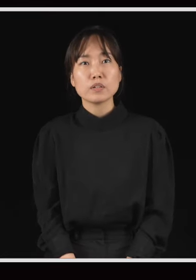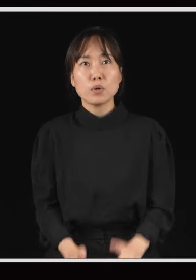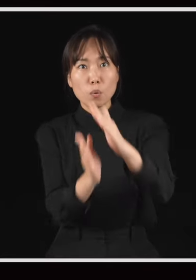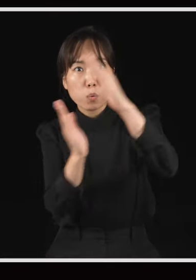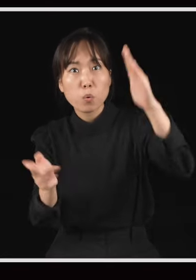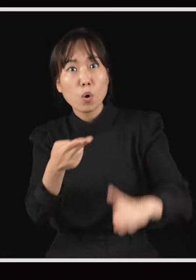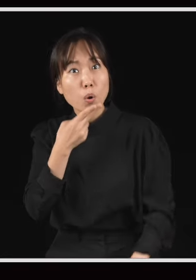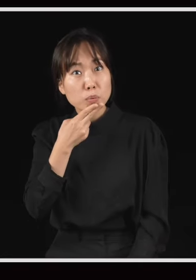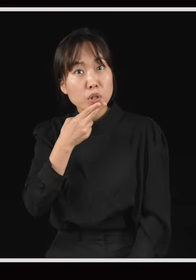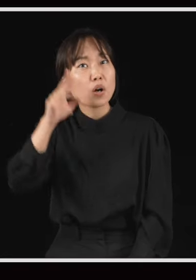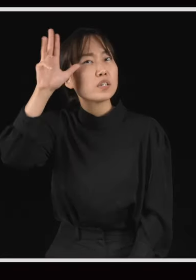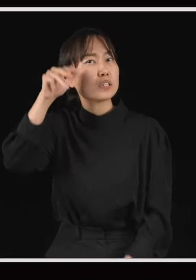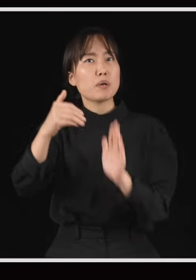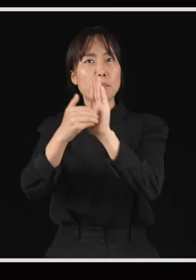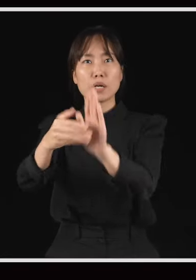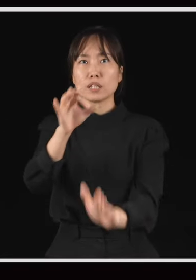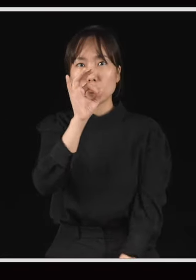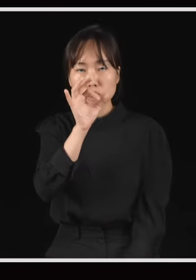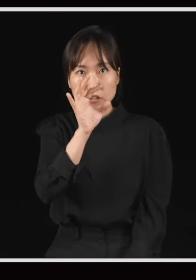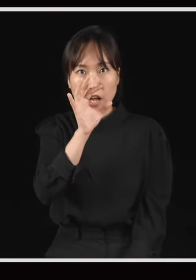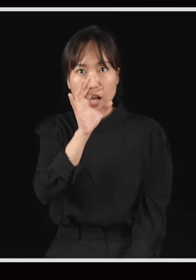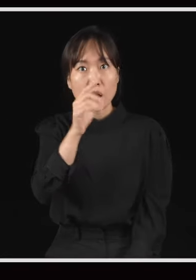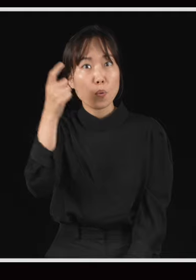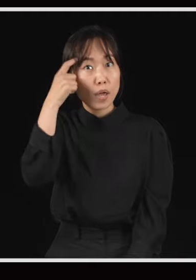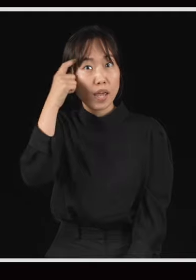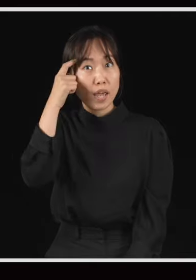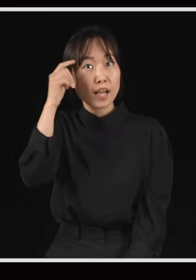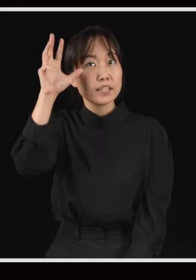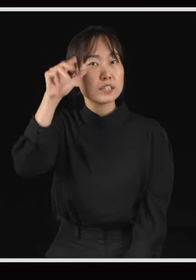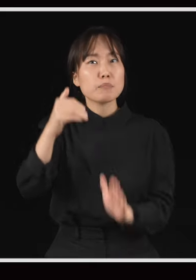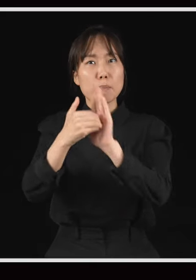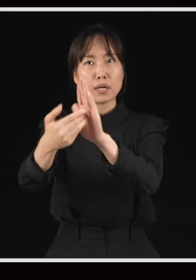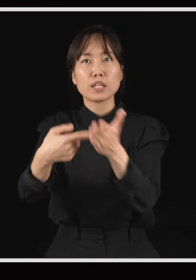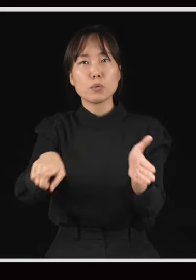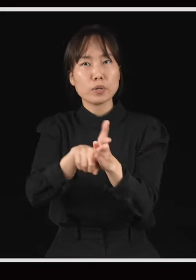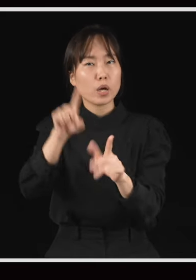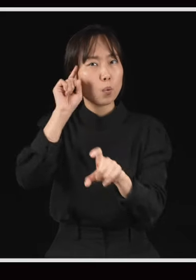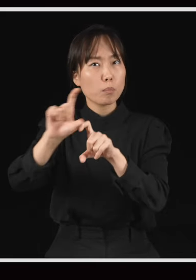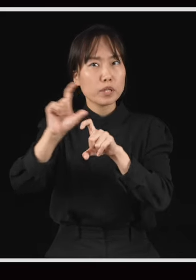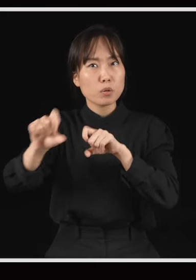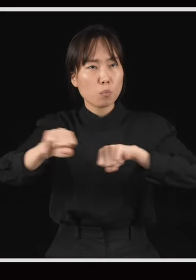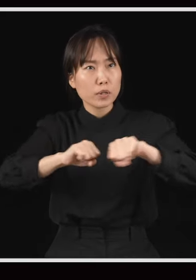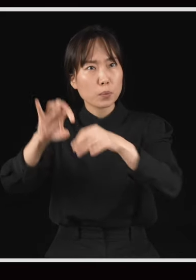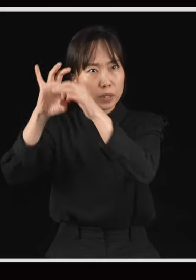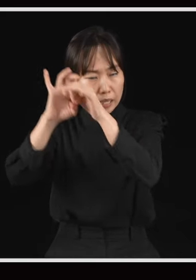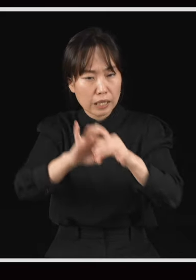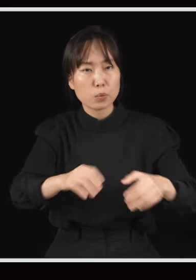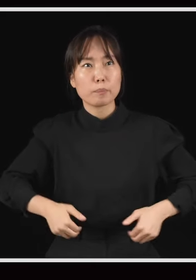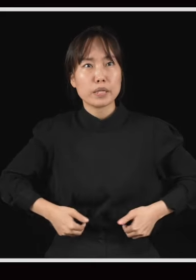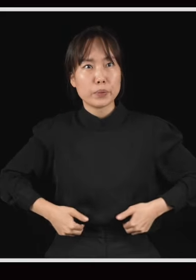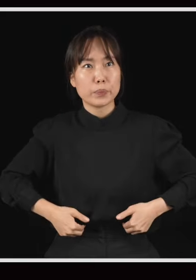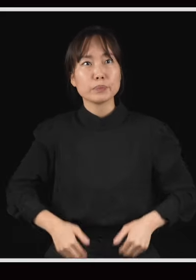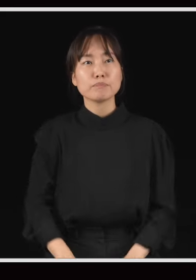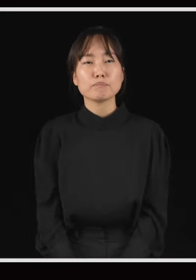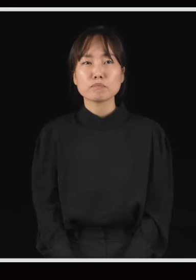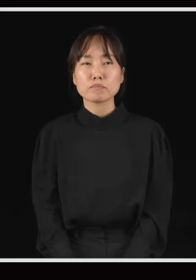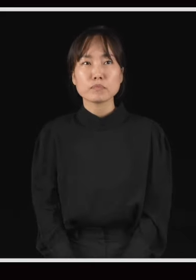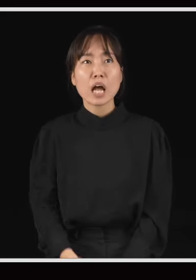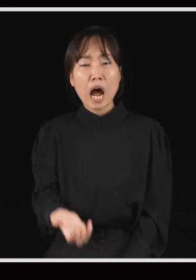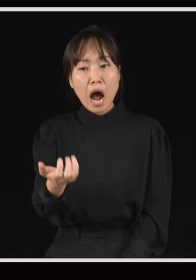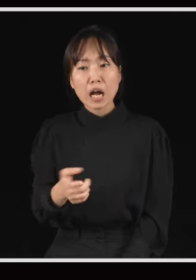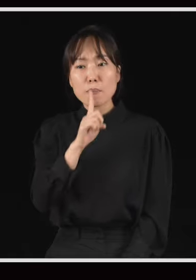있어요. 왜 그러냐면 치매를 예방하기 위해서는 빡센 인지 활동이 필요하기 때문이에요. 아까도 말씀드렸지만 내가 스트레스를